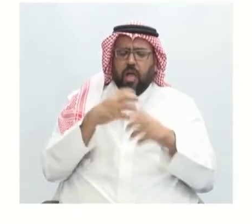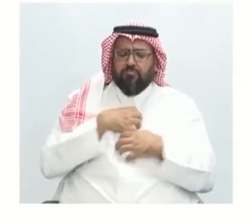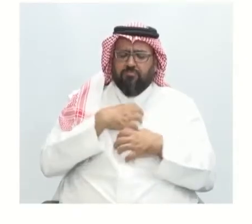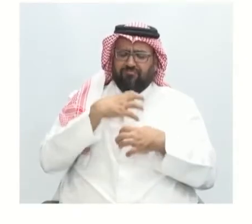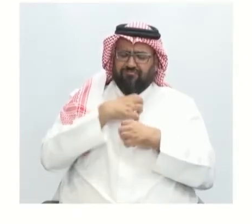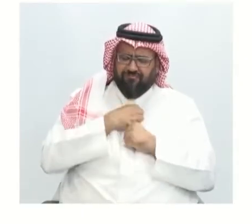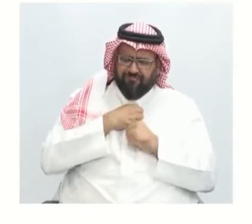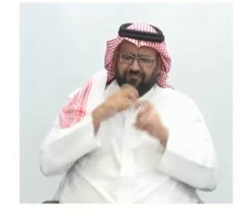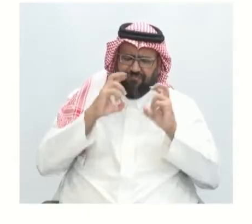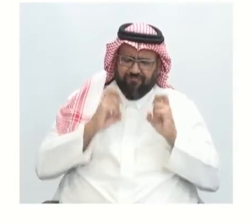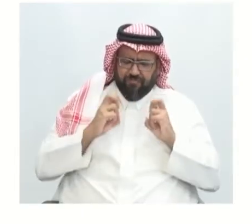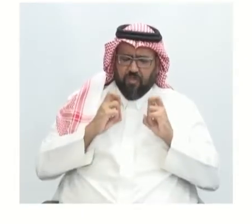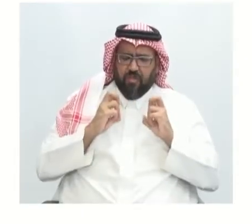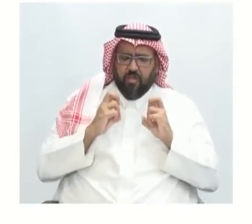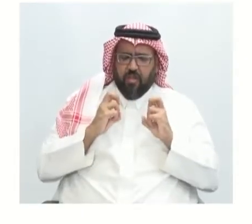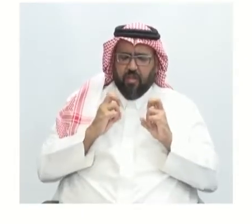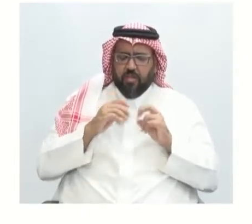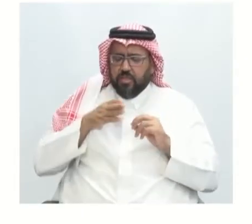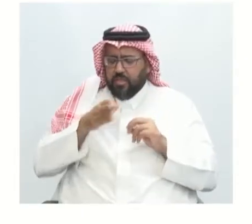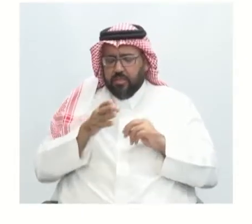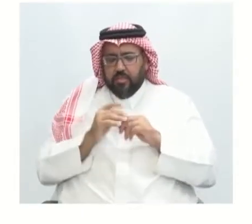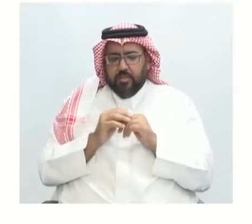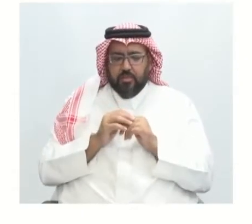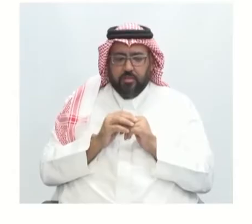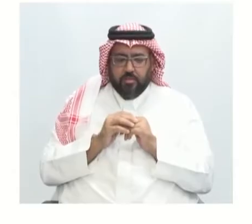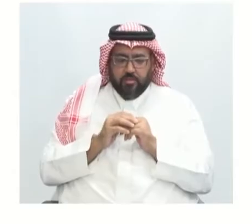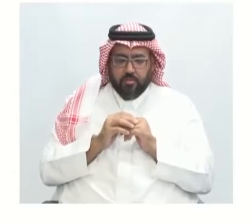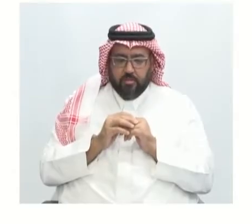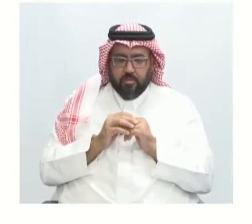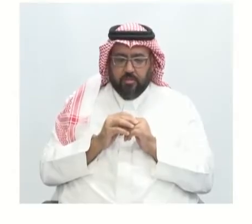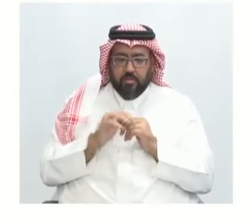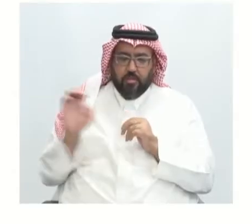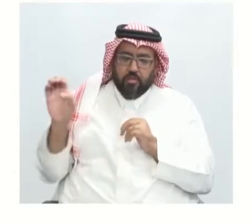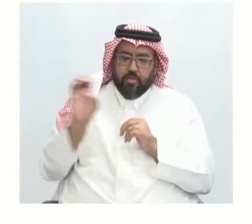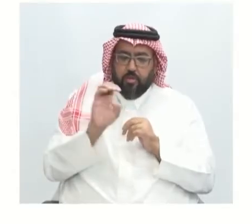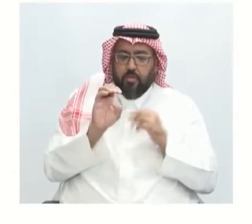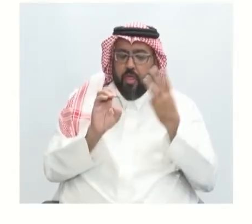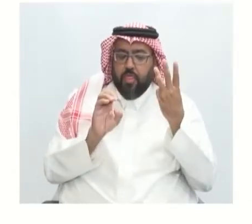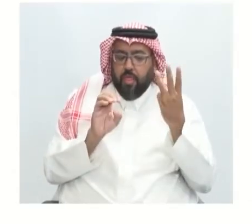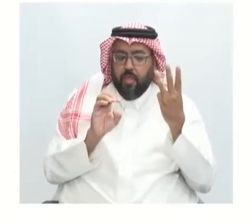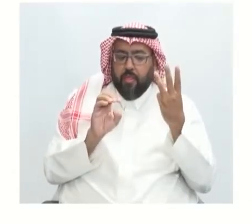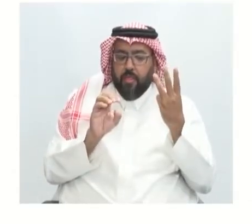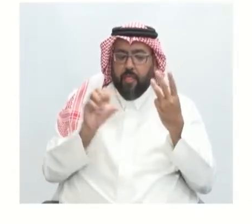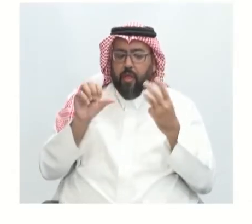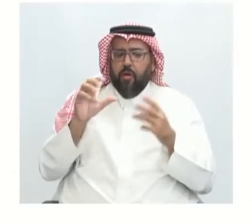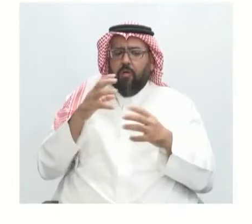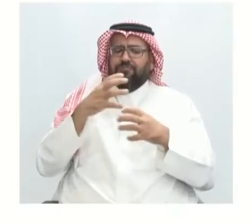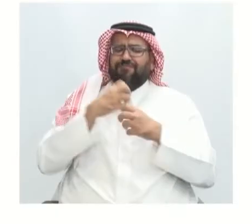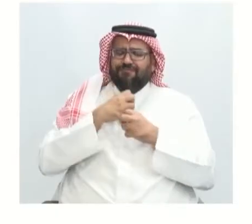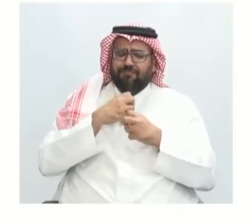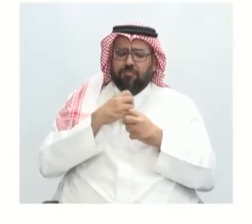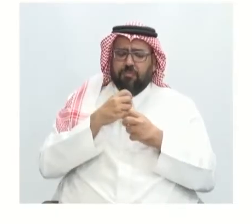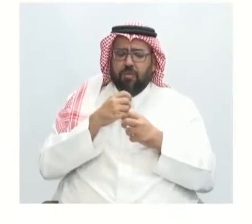الان نقرا التعريف سويا الجمله الثالثه وحبسها